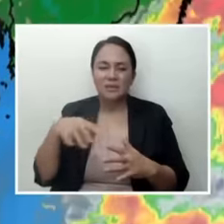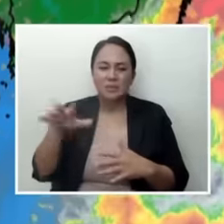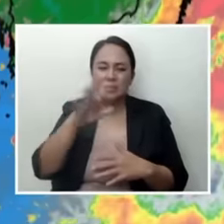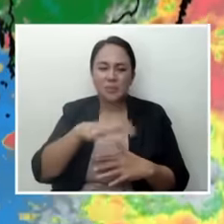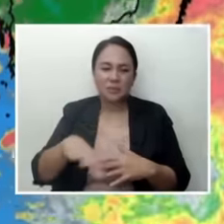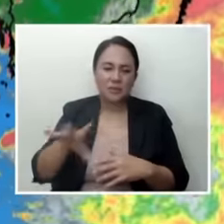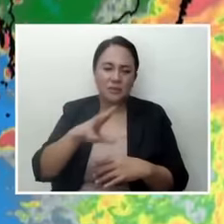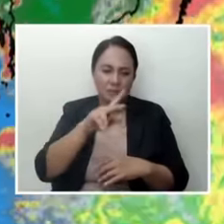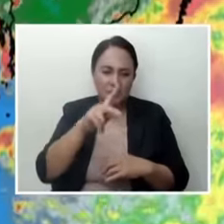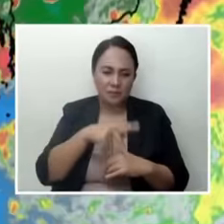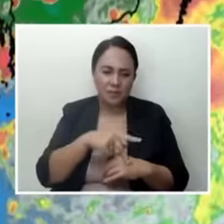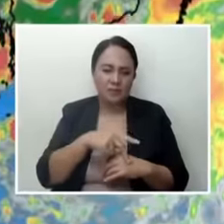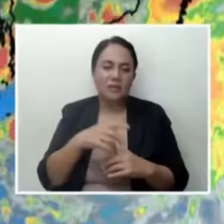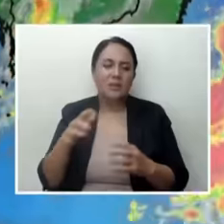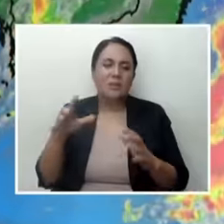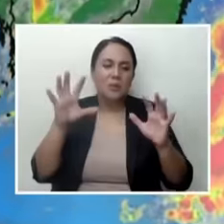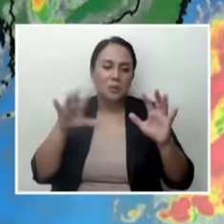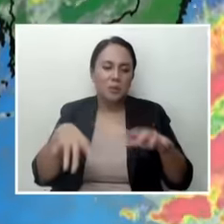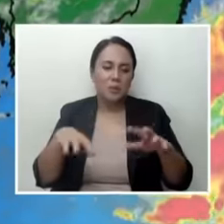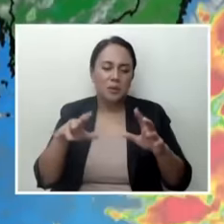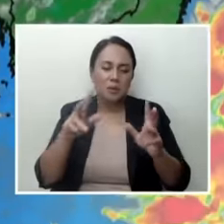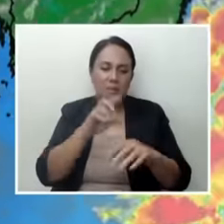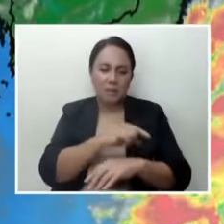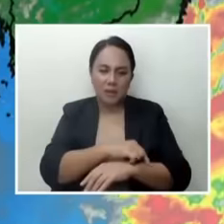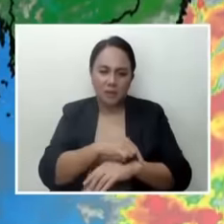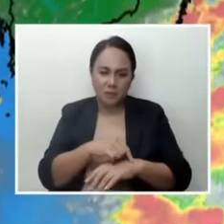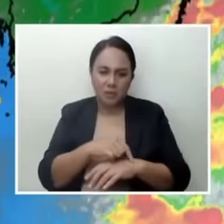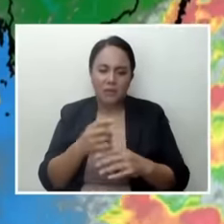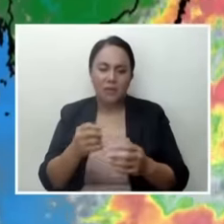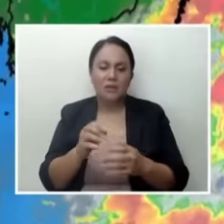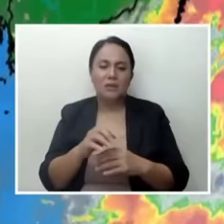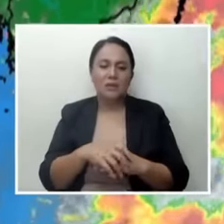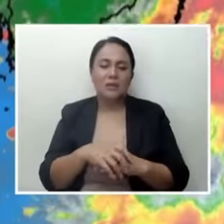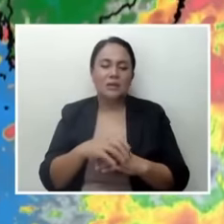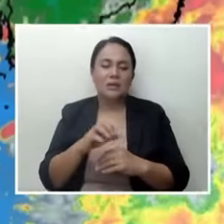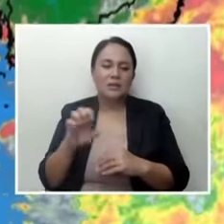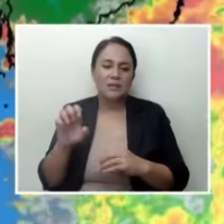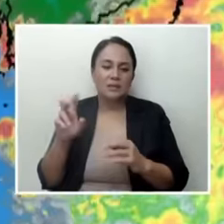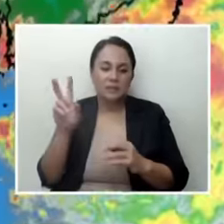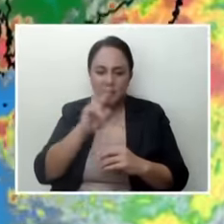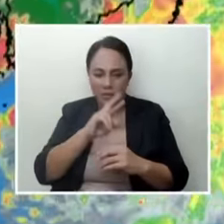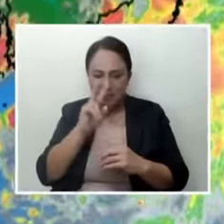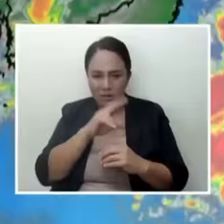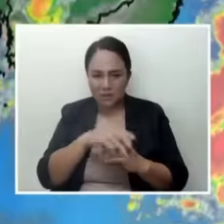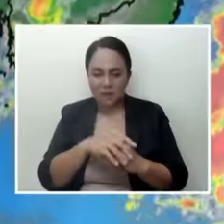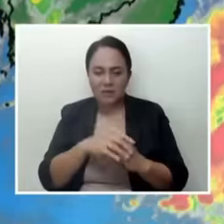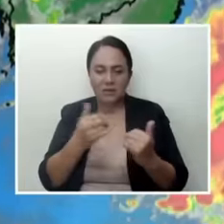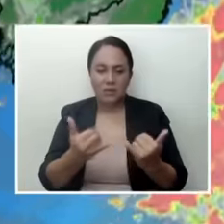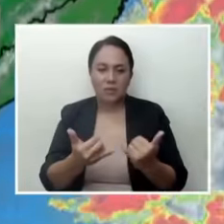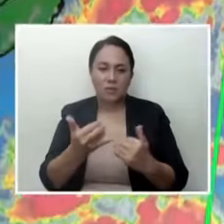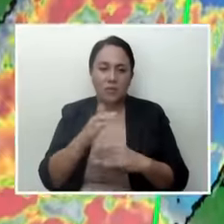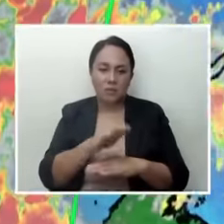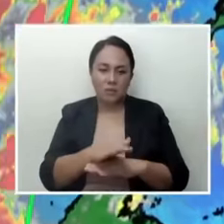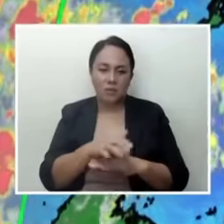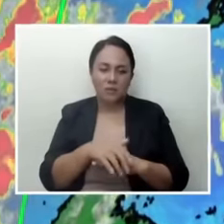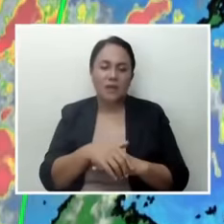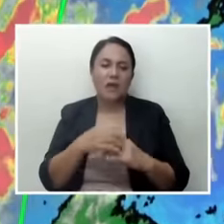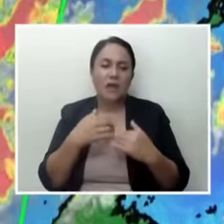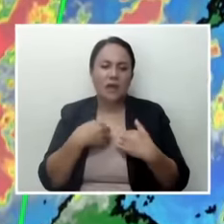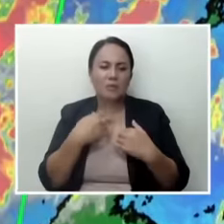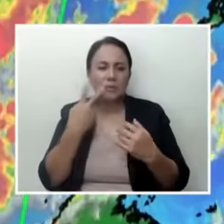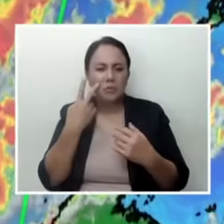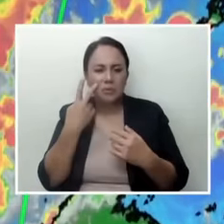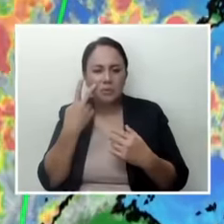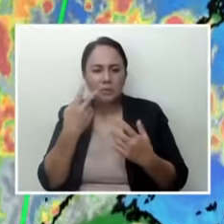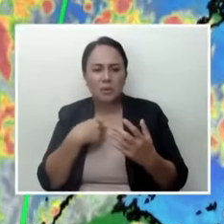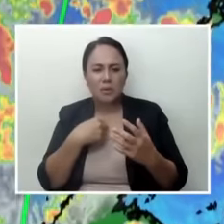bansa, maging ang mga pag-ulan po dyan sa Palawan maghapon at dito naman sa may Eastern Visayas ngayong hapon. Meron pong binabantayang kumpol